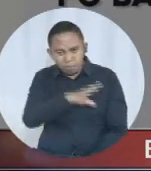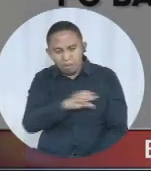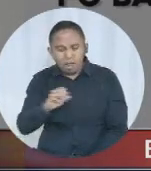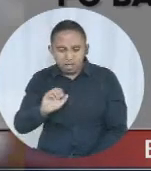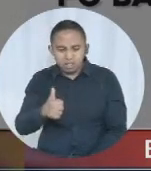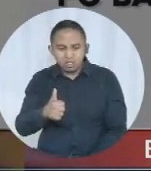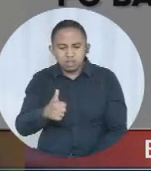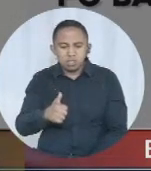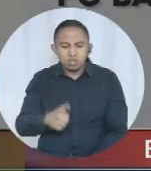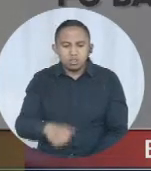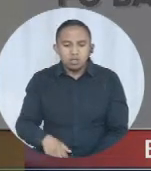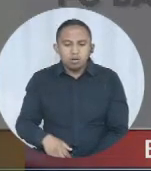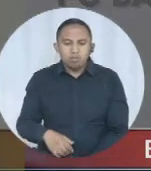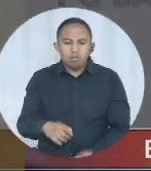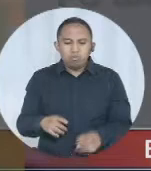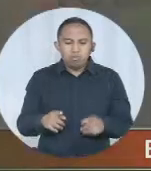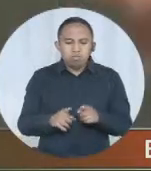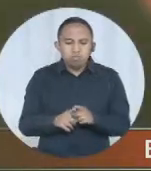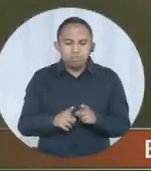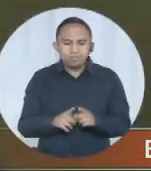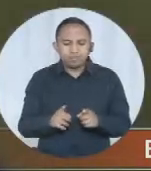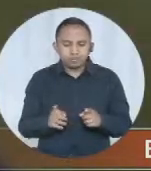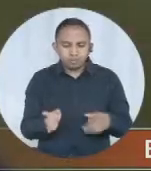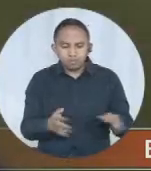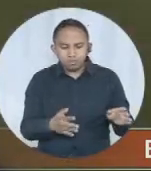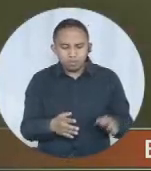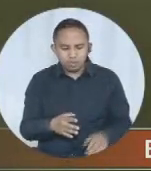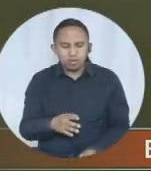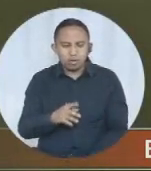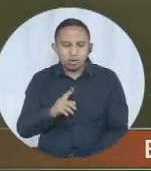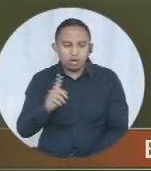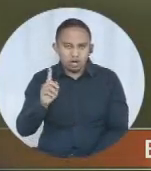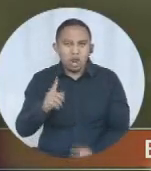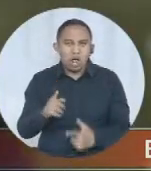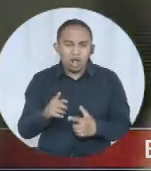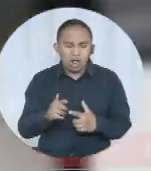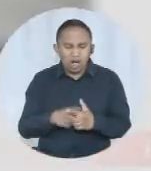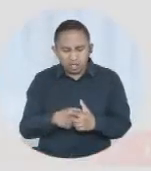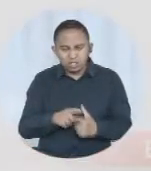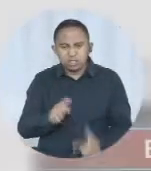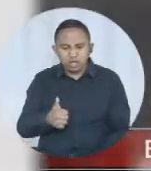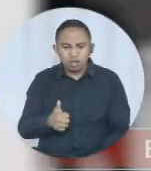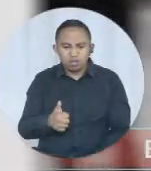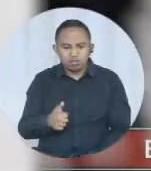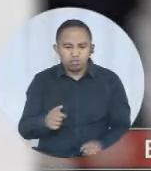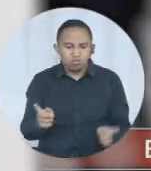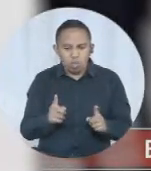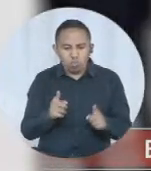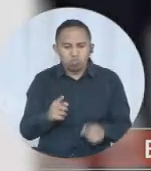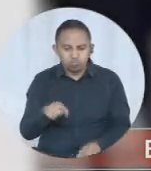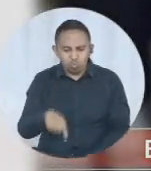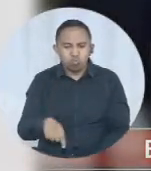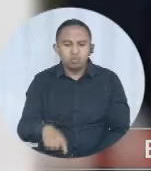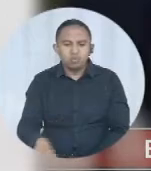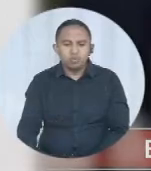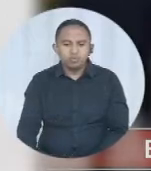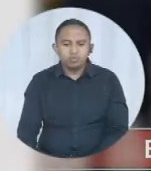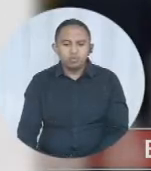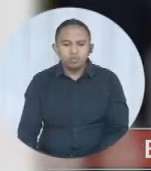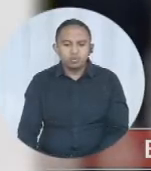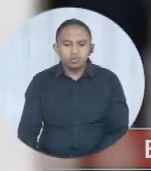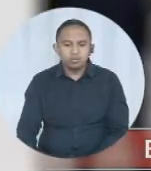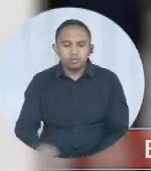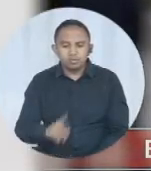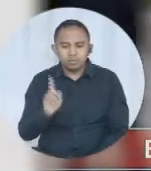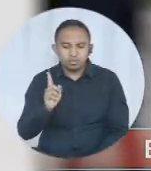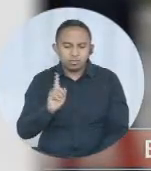farany nalaintsona hoe pre any FC Barnsley divisionna faharoa ao Angletera izay ilalovany amin'izao fotoana izao. Manana